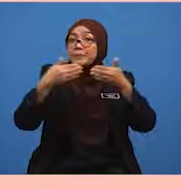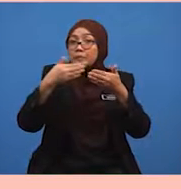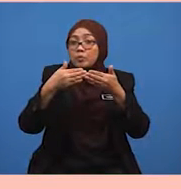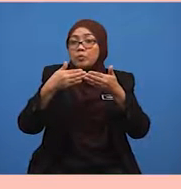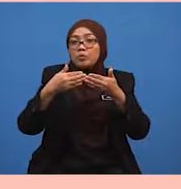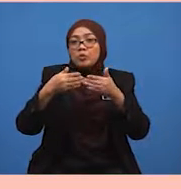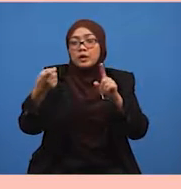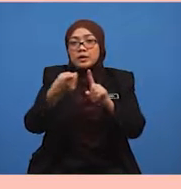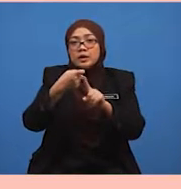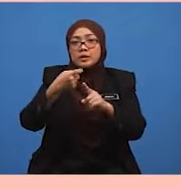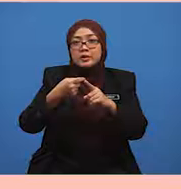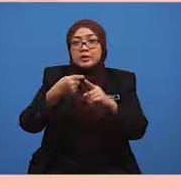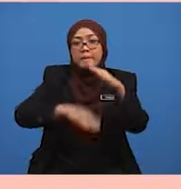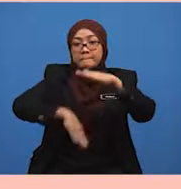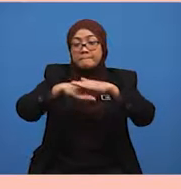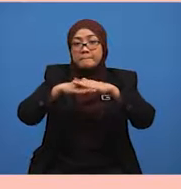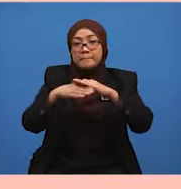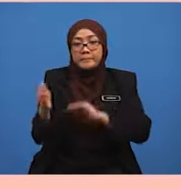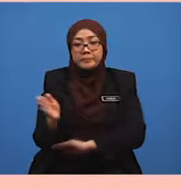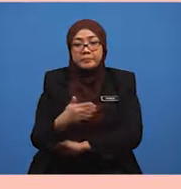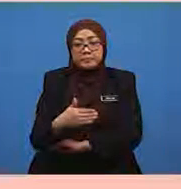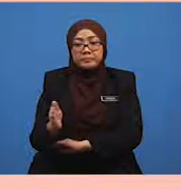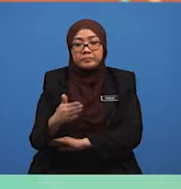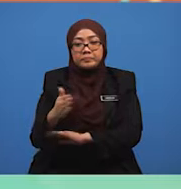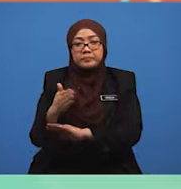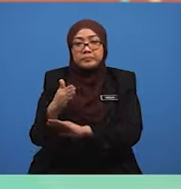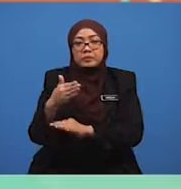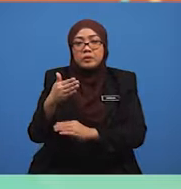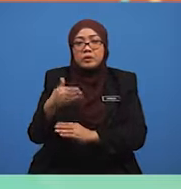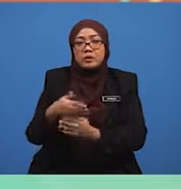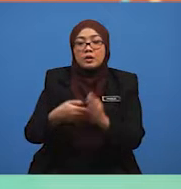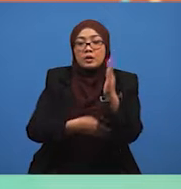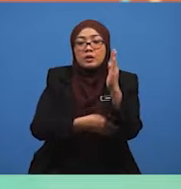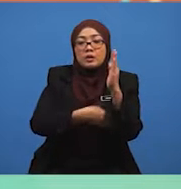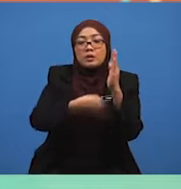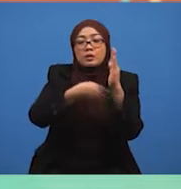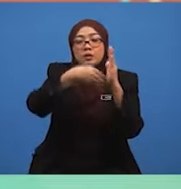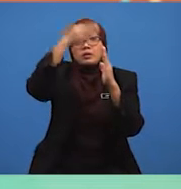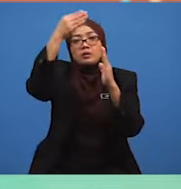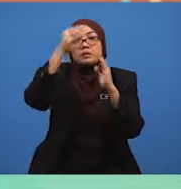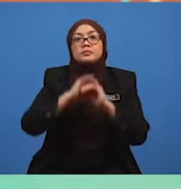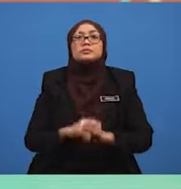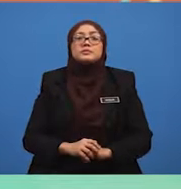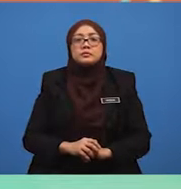tersebut akan dinaikkan. Mesin ringkas yang saya